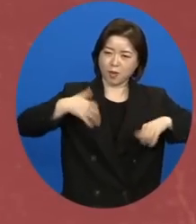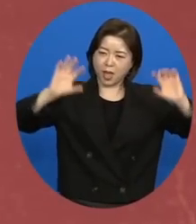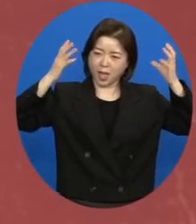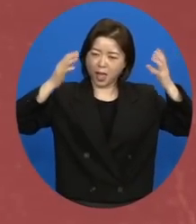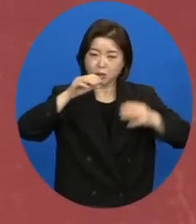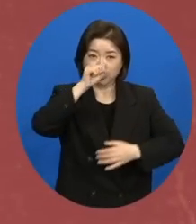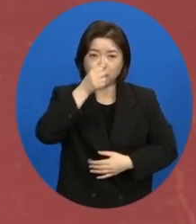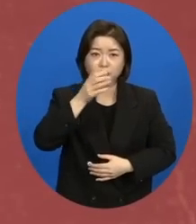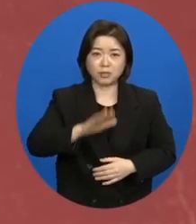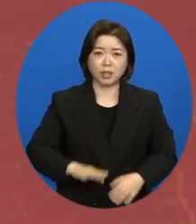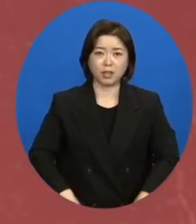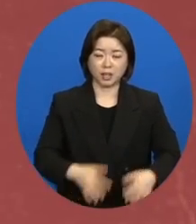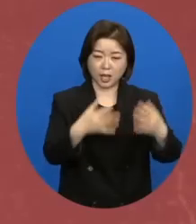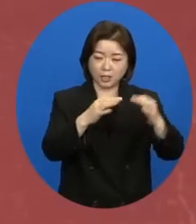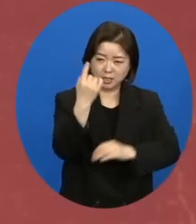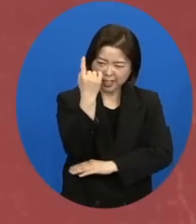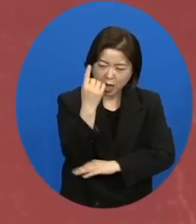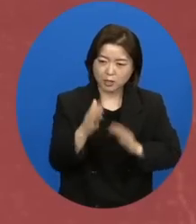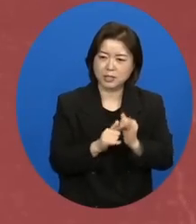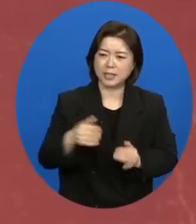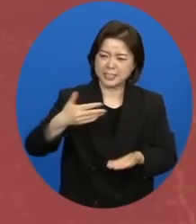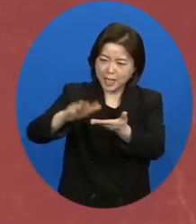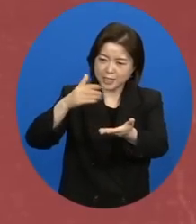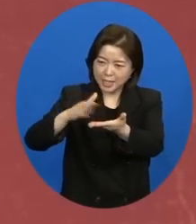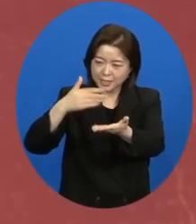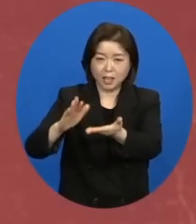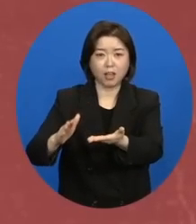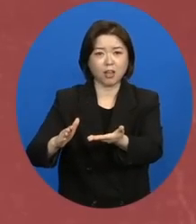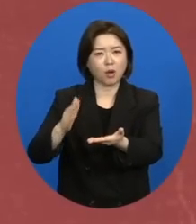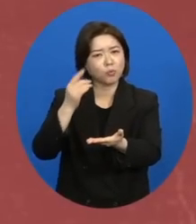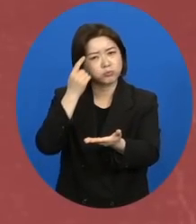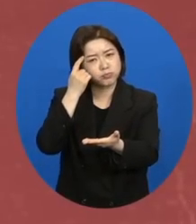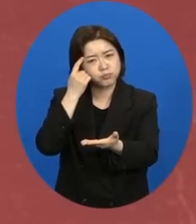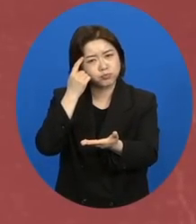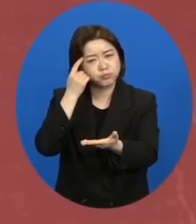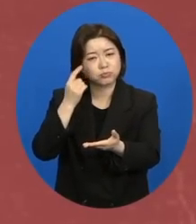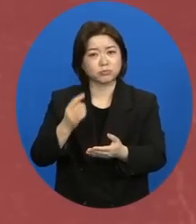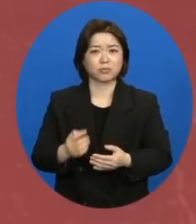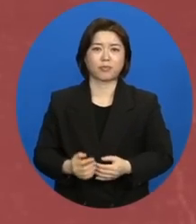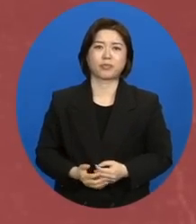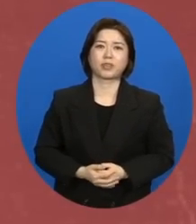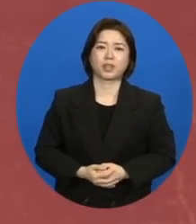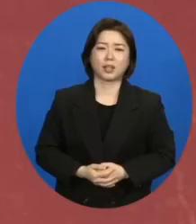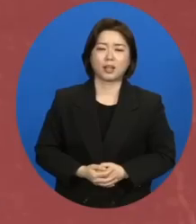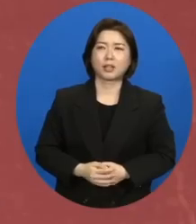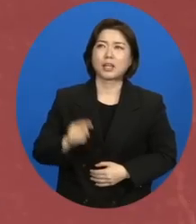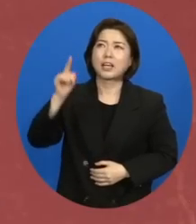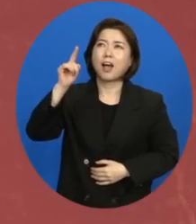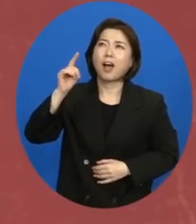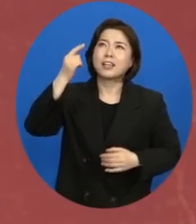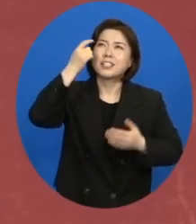텐데 은행에 있는 아저씨가 자꾸 나가라고 그래요. 왜인지 아세요? 에어컨 때문에.